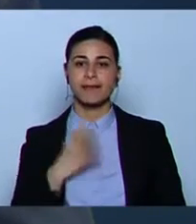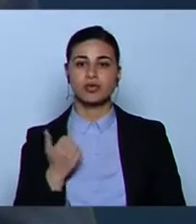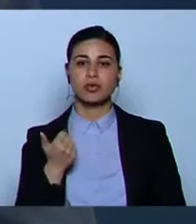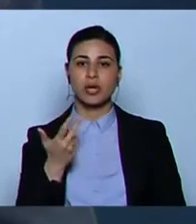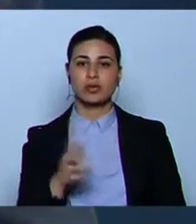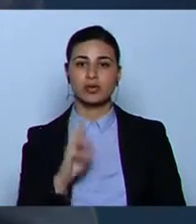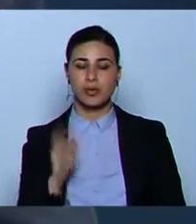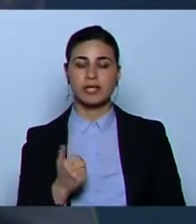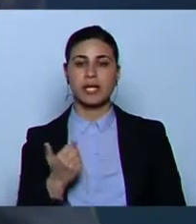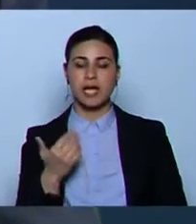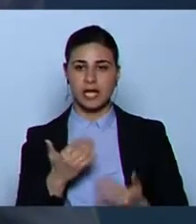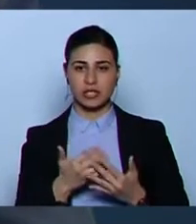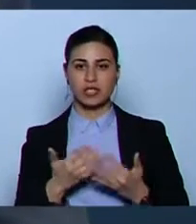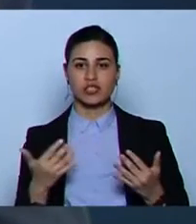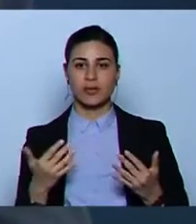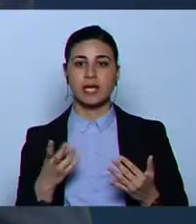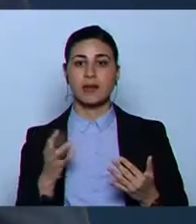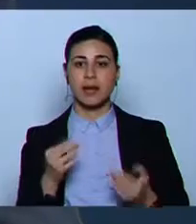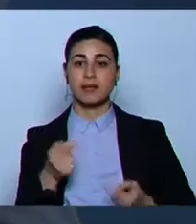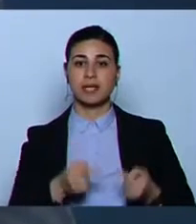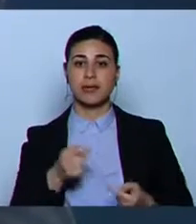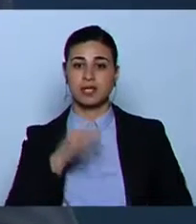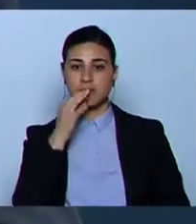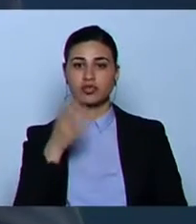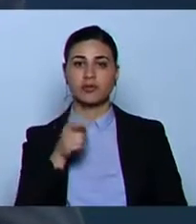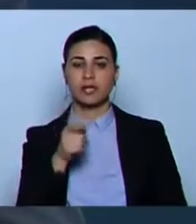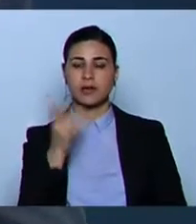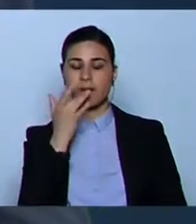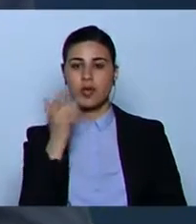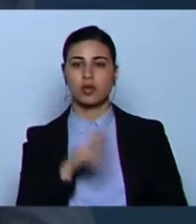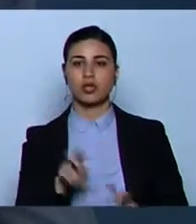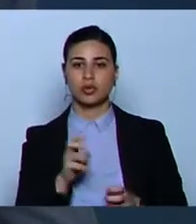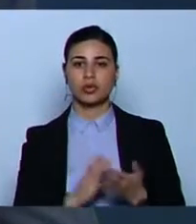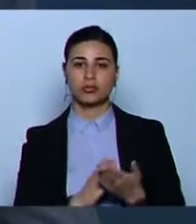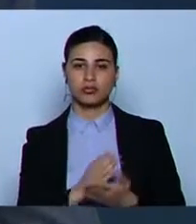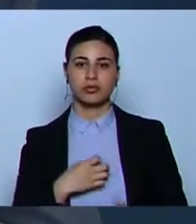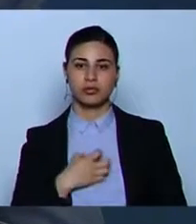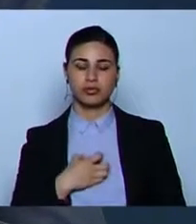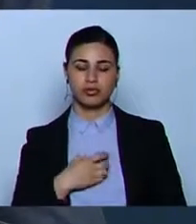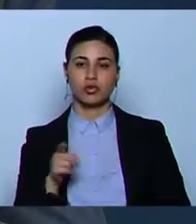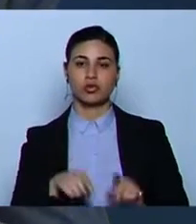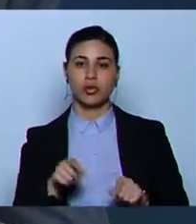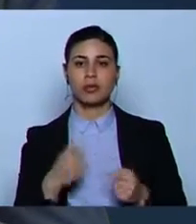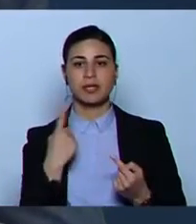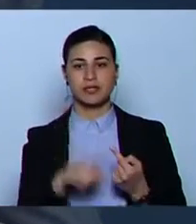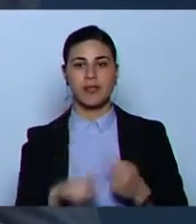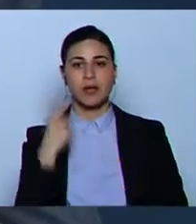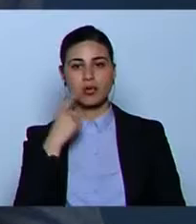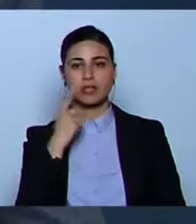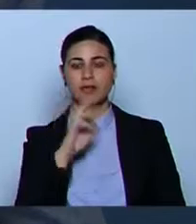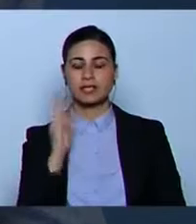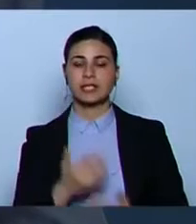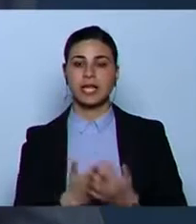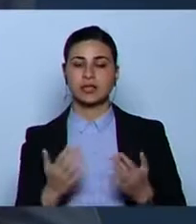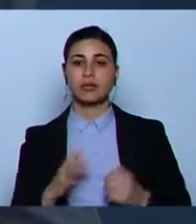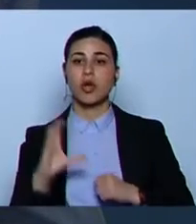შემდეგ. მაგრამ დებატების შემდგომ იქ პოლიტიკური მიზანშეწონილობა ახსენა ზოგიერთ ზოგიერთმა, სხვა მოტივაცია და ასე